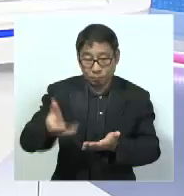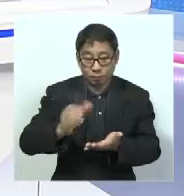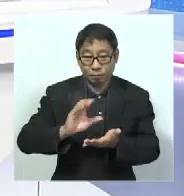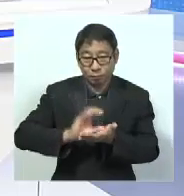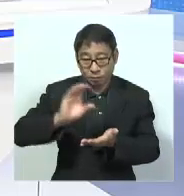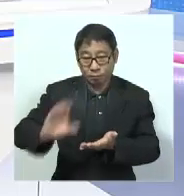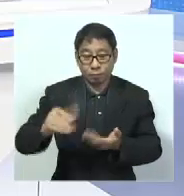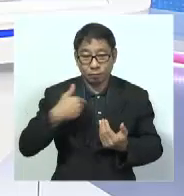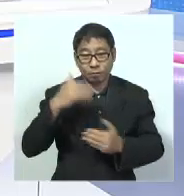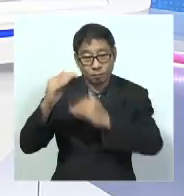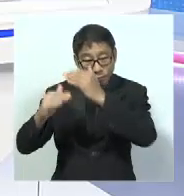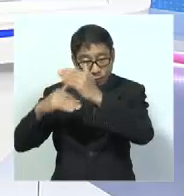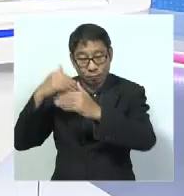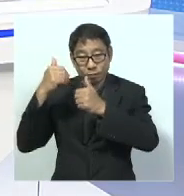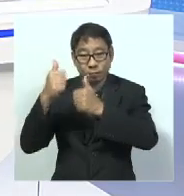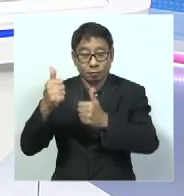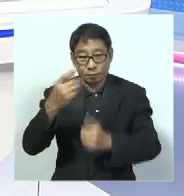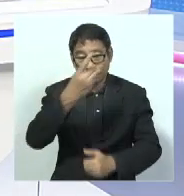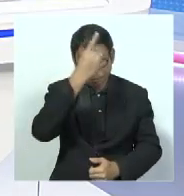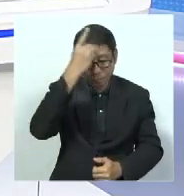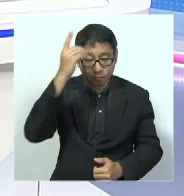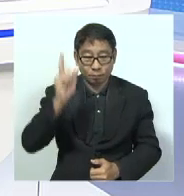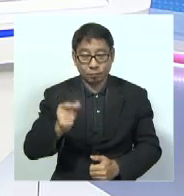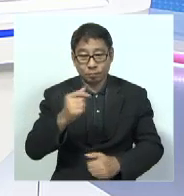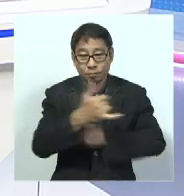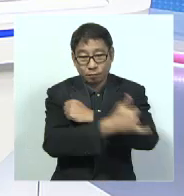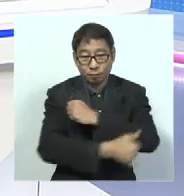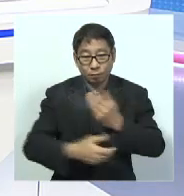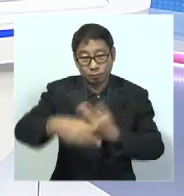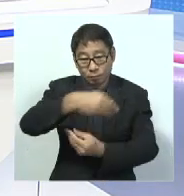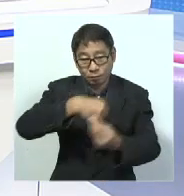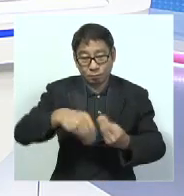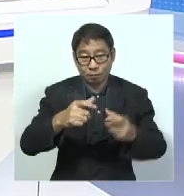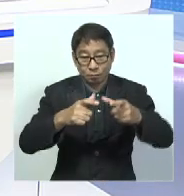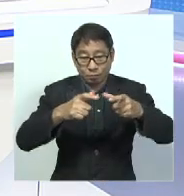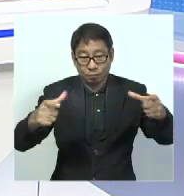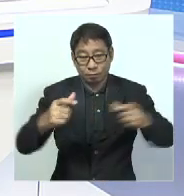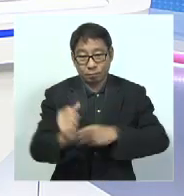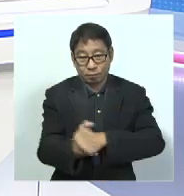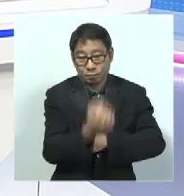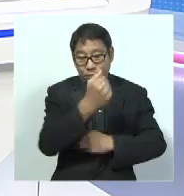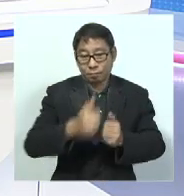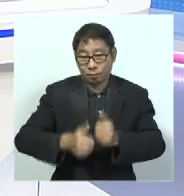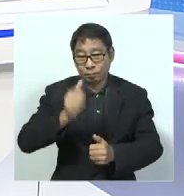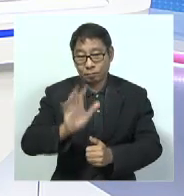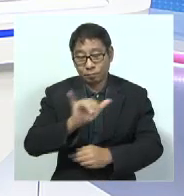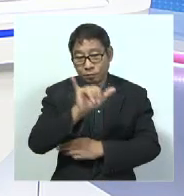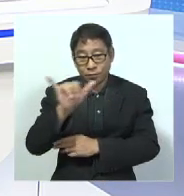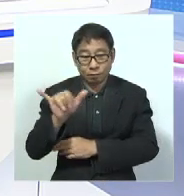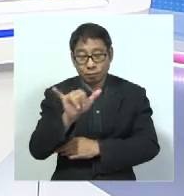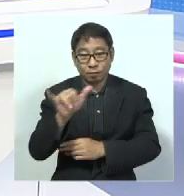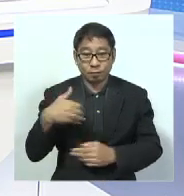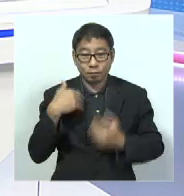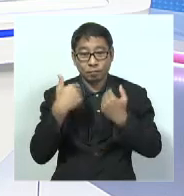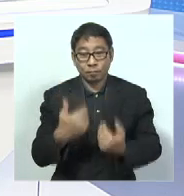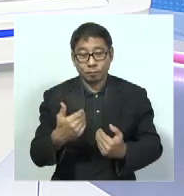นเนี่ยก็จะมีความคืบหน้ามากขึ้นเพราะว่าเยอรมันเป็นประเทศที่มีเศรษฐกิจที่ขนาดใหญ่แล้วก็เข้มแข็งที่สุดในยุโรปแล้วก็ที่ส